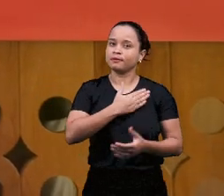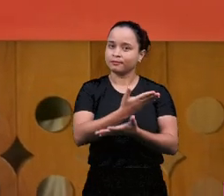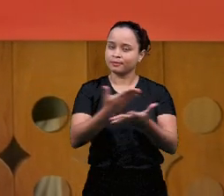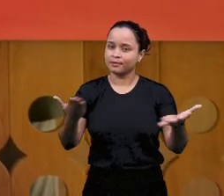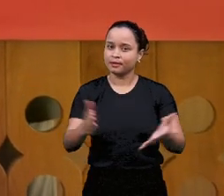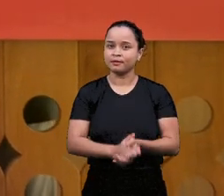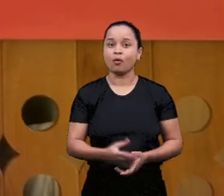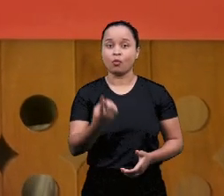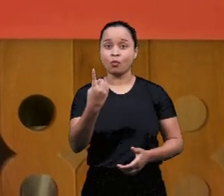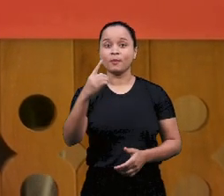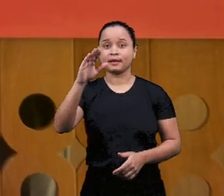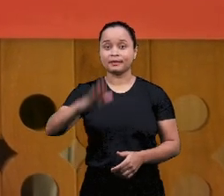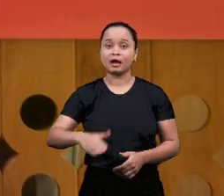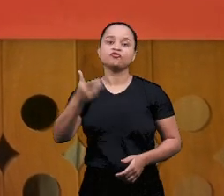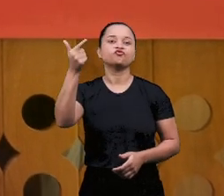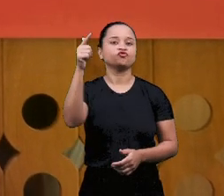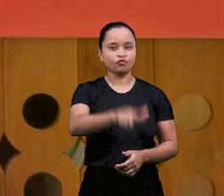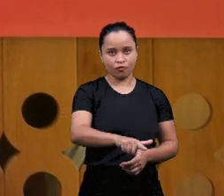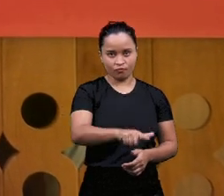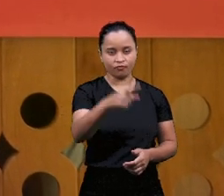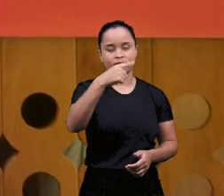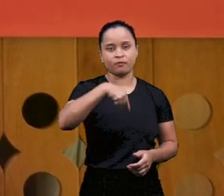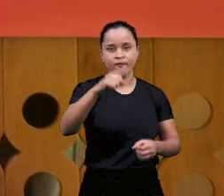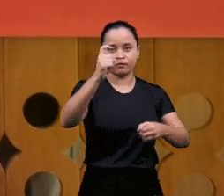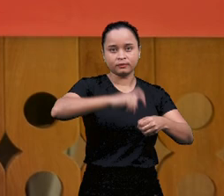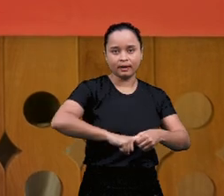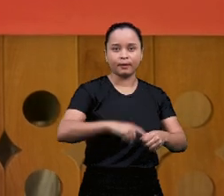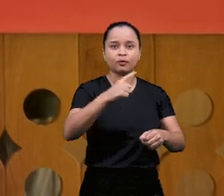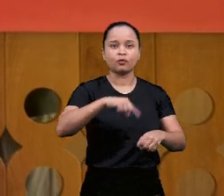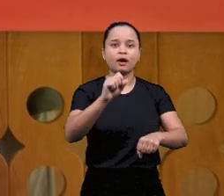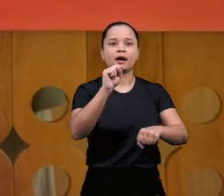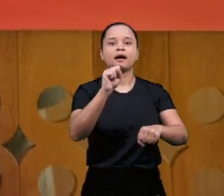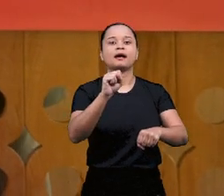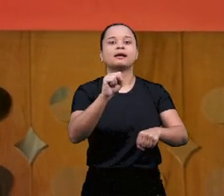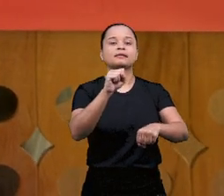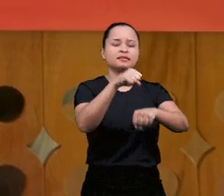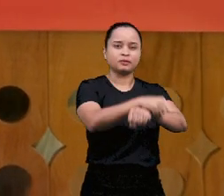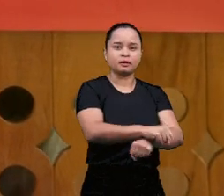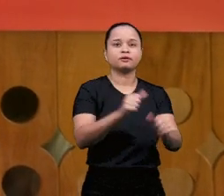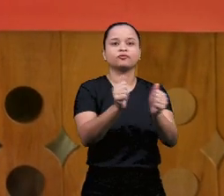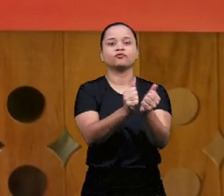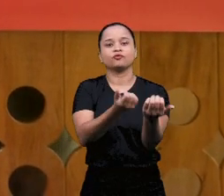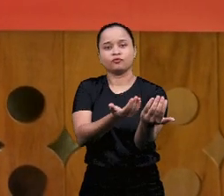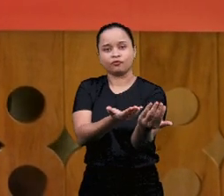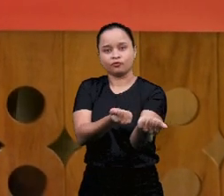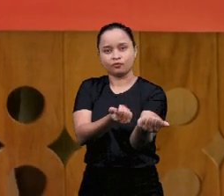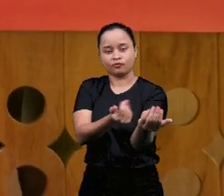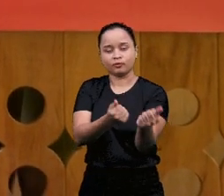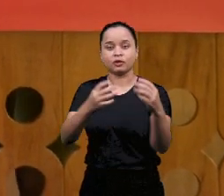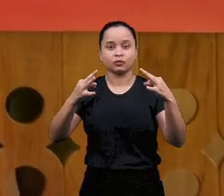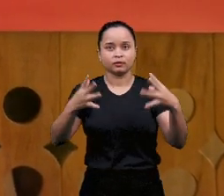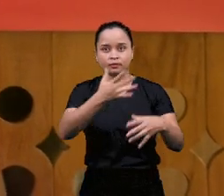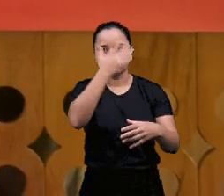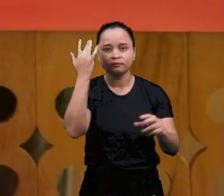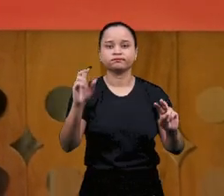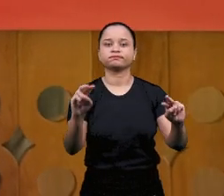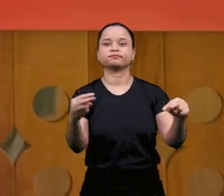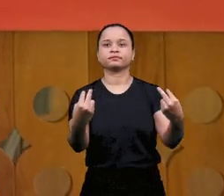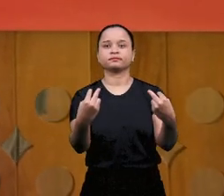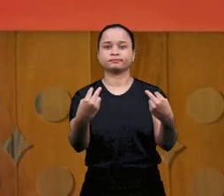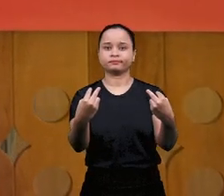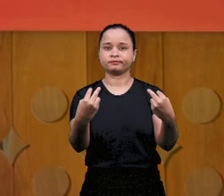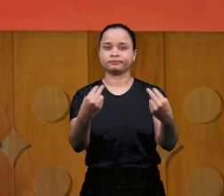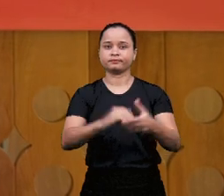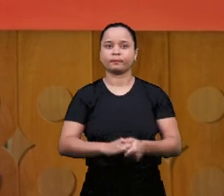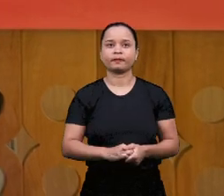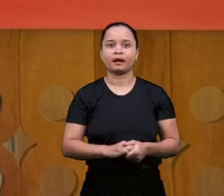à 18h en France, on sera à nouveau ici pour notre grand séminaire de nos jeunes. Et tous ceux qui veulent nous assister, je vais mettre mon